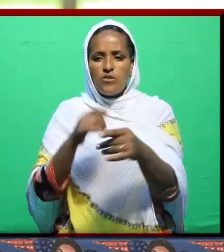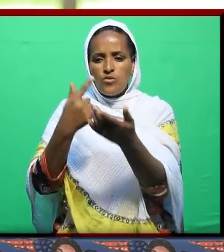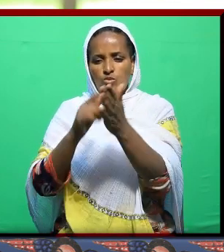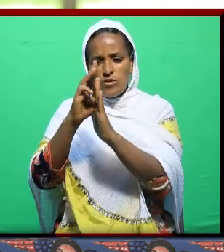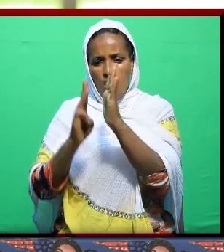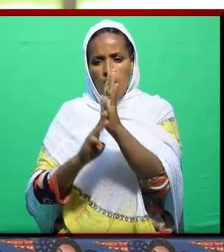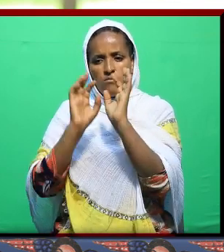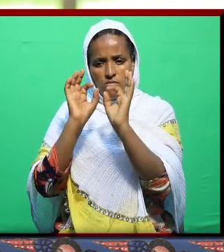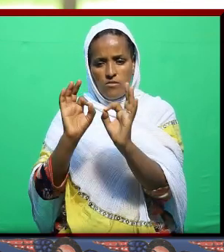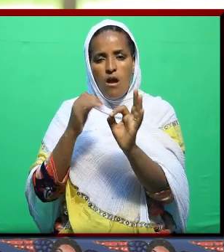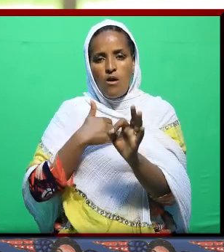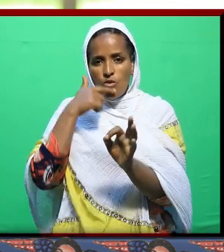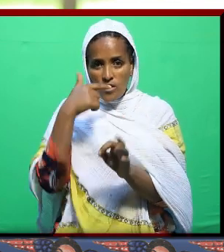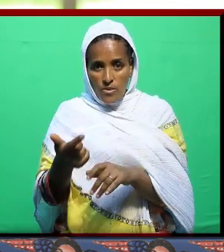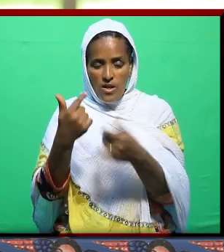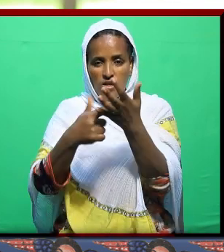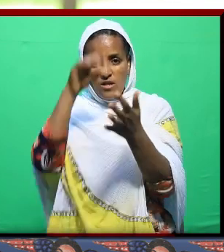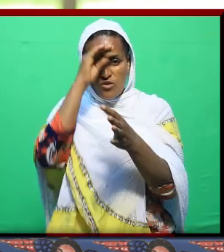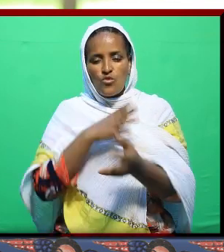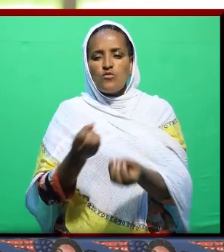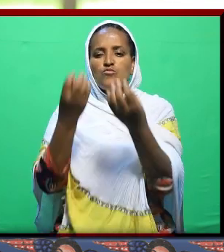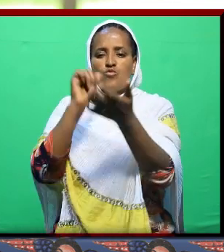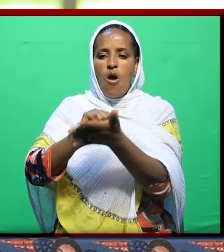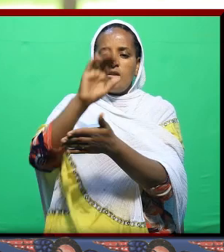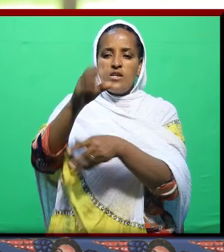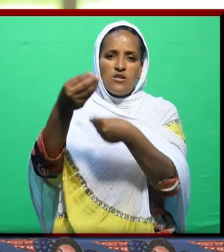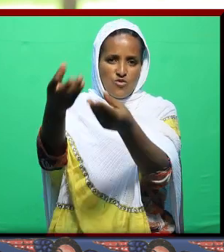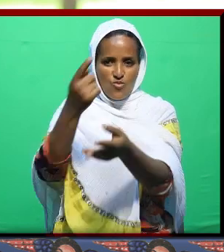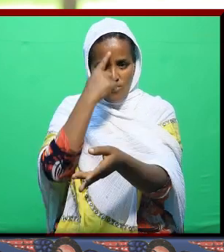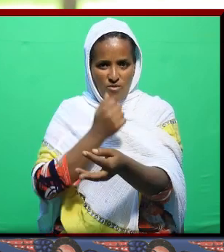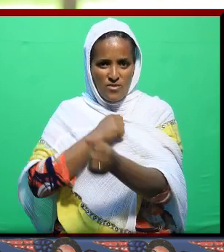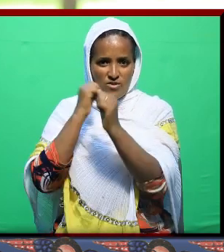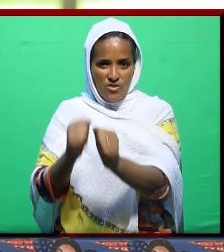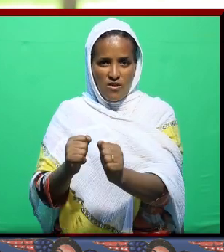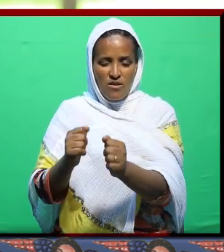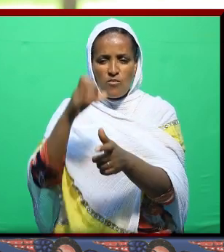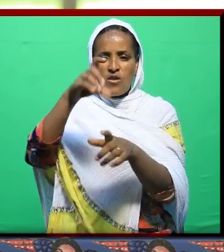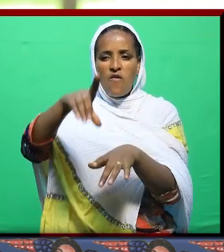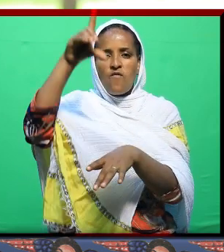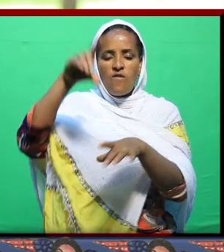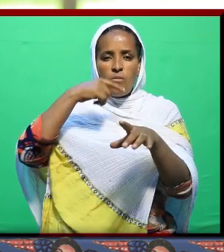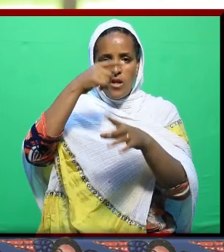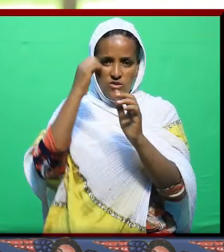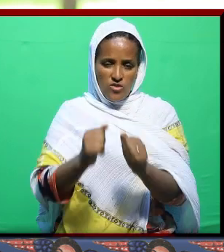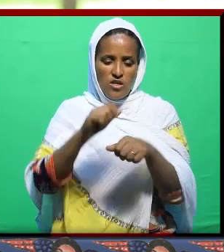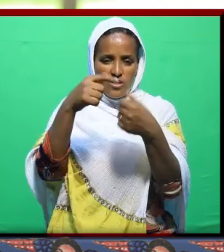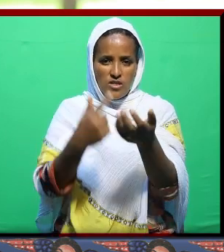ባካሄዱ ከሌ ጭምት ነው ከተባለ ለዚያ ሰው ብዙ አደራ ይሰጣዋል በብዙ ከፍ ማለት